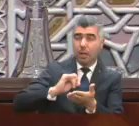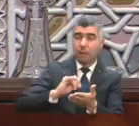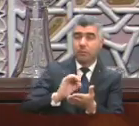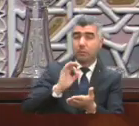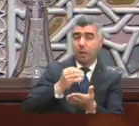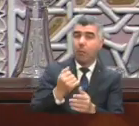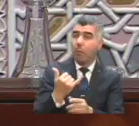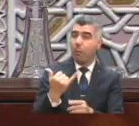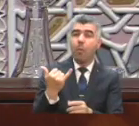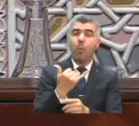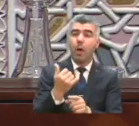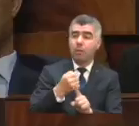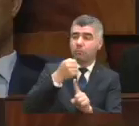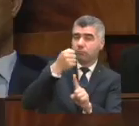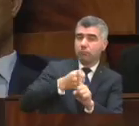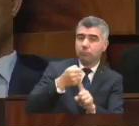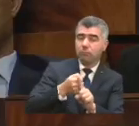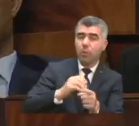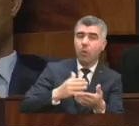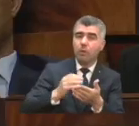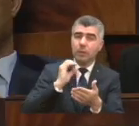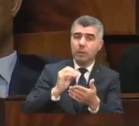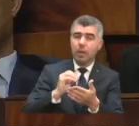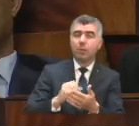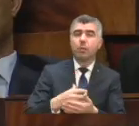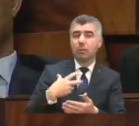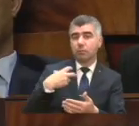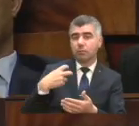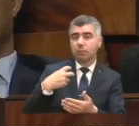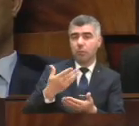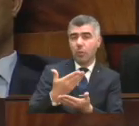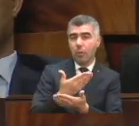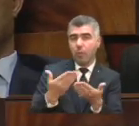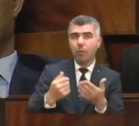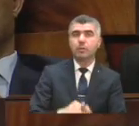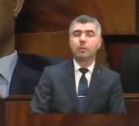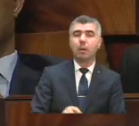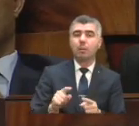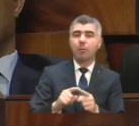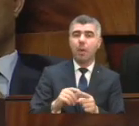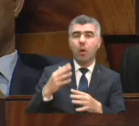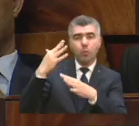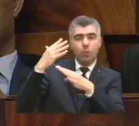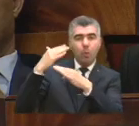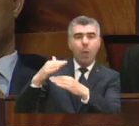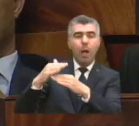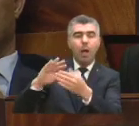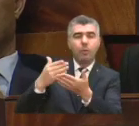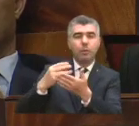دور مهم في جلب المستثمرين وفي التنمية السياحية والاقتصادية